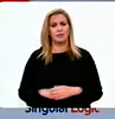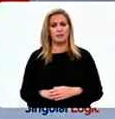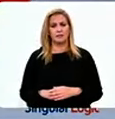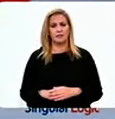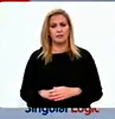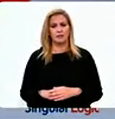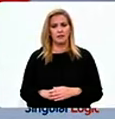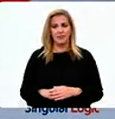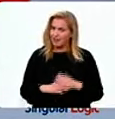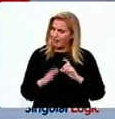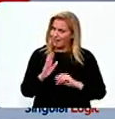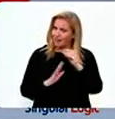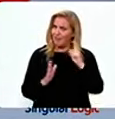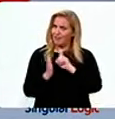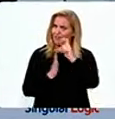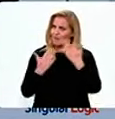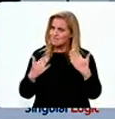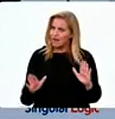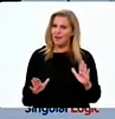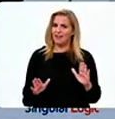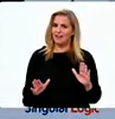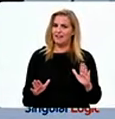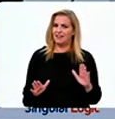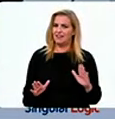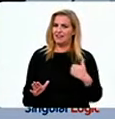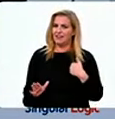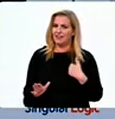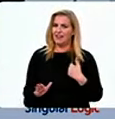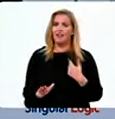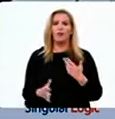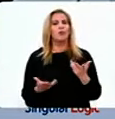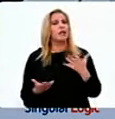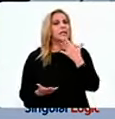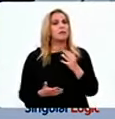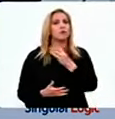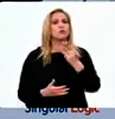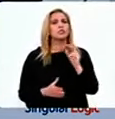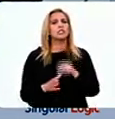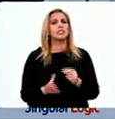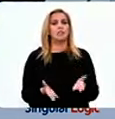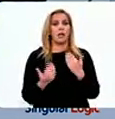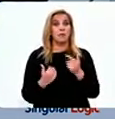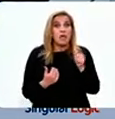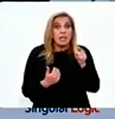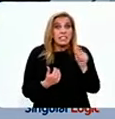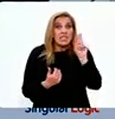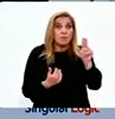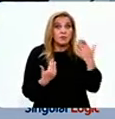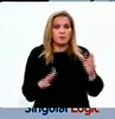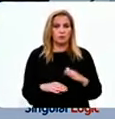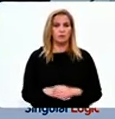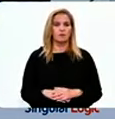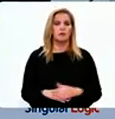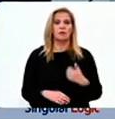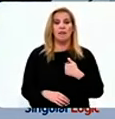Τα παρακολουθούσατε μέχρι πρόσφατα και ψαρεύατε από τα social media. Με ποιο σκεψικό δεν ψήφισες το κόμμα με το οποίο θες να υποψηφίσεις? Με σκεπτικό ότι ο πλέον σοβαρός